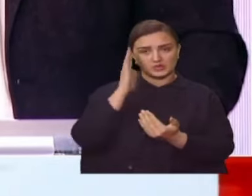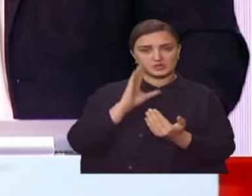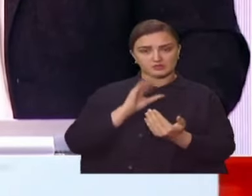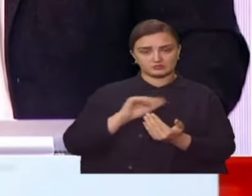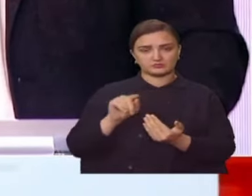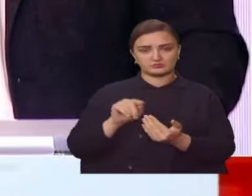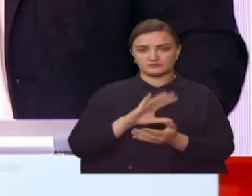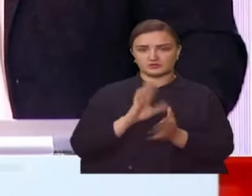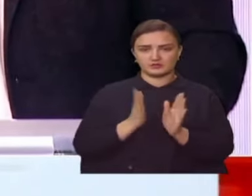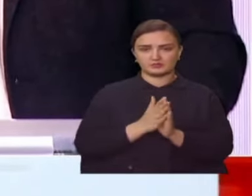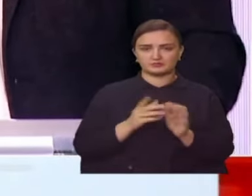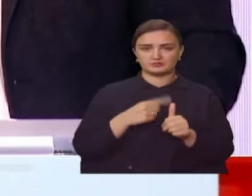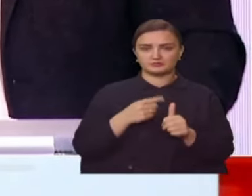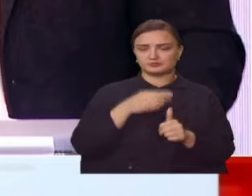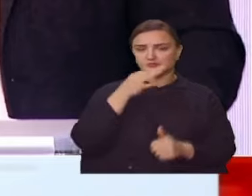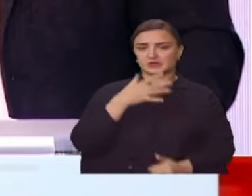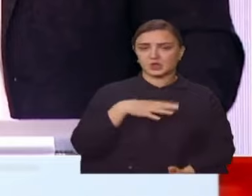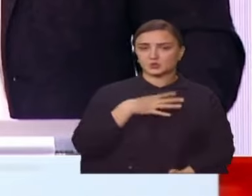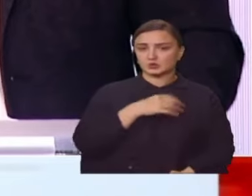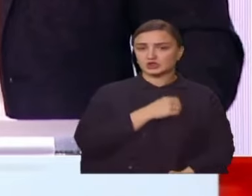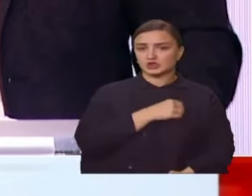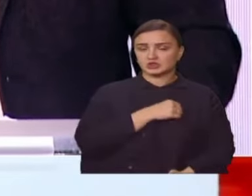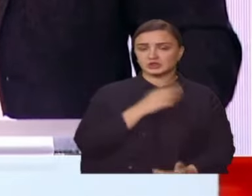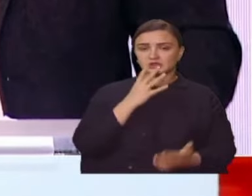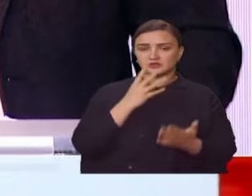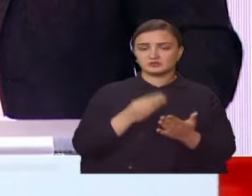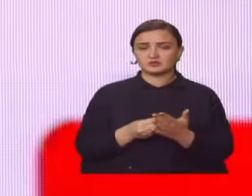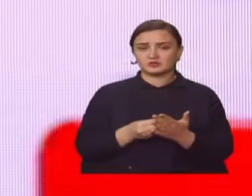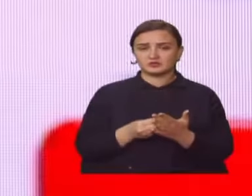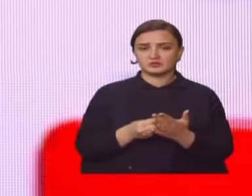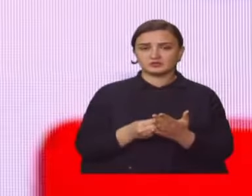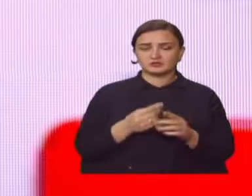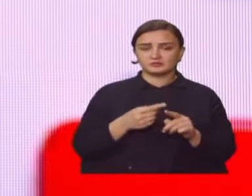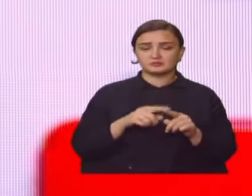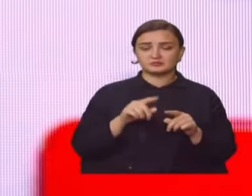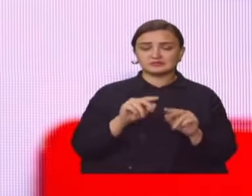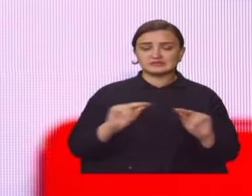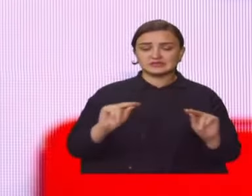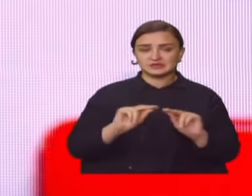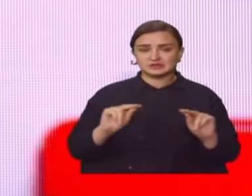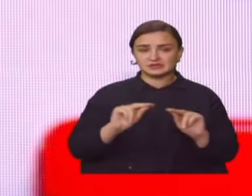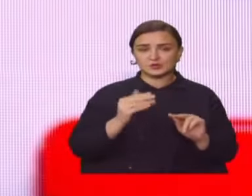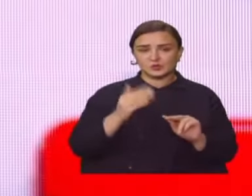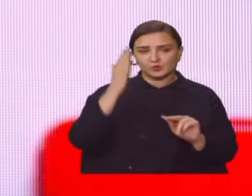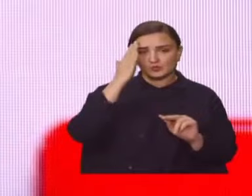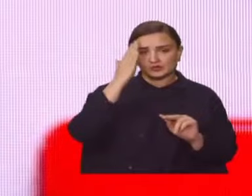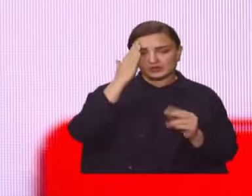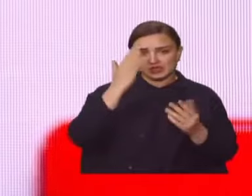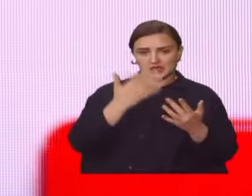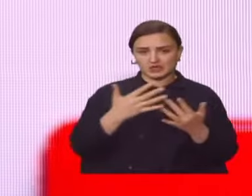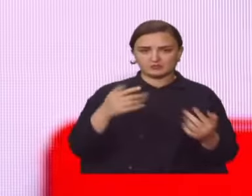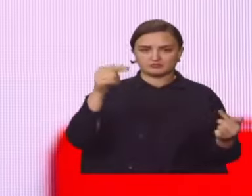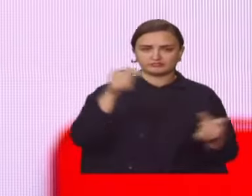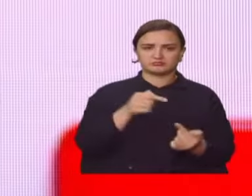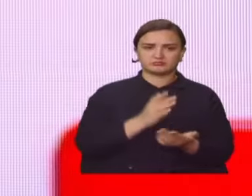ისინი მიუთითებენ, რომ ქართული ჯარი დღეს თავისი ეკიპირებით და შესაძლებლობებით და წვრთნით და უნარებით აბსოლუტურად